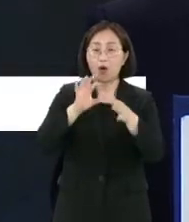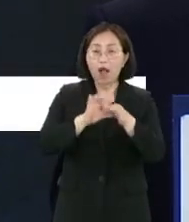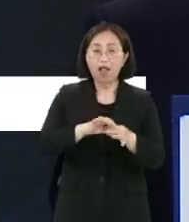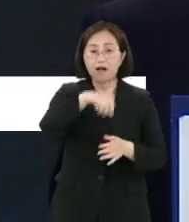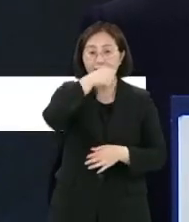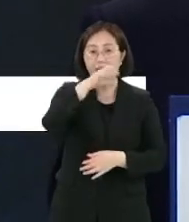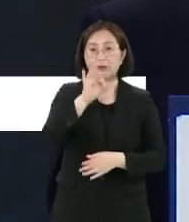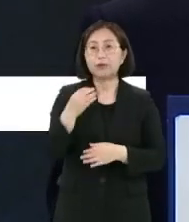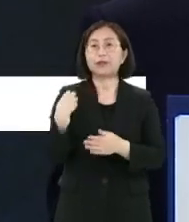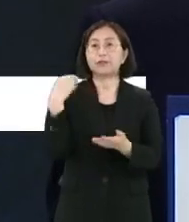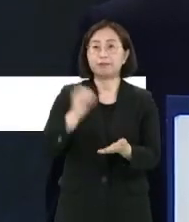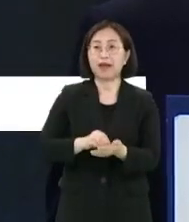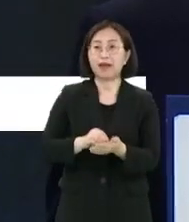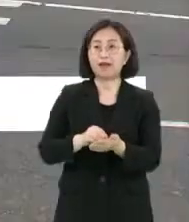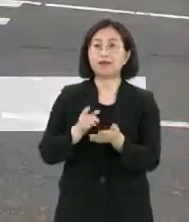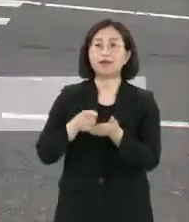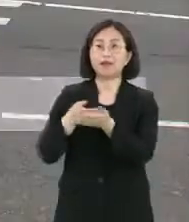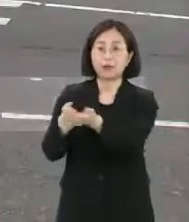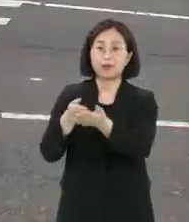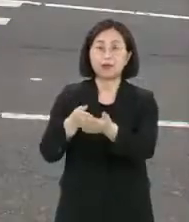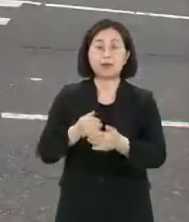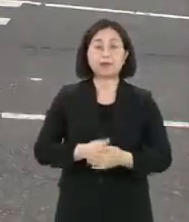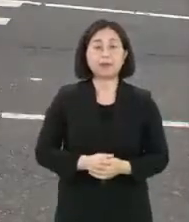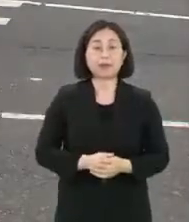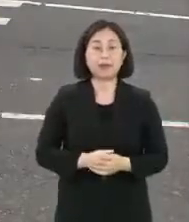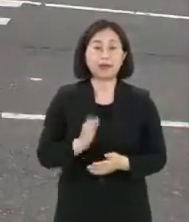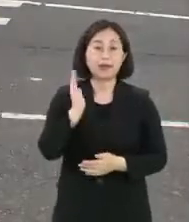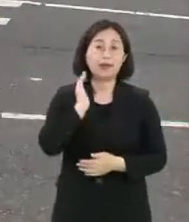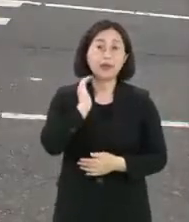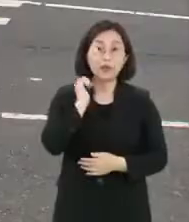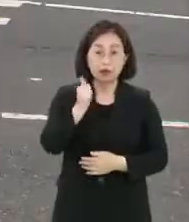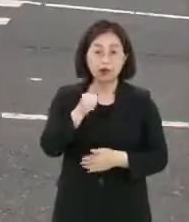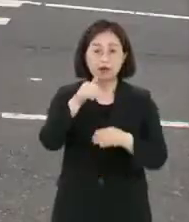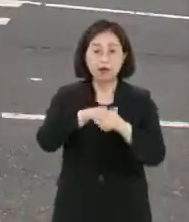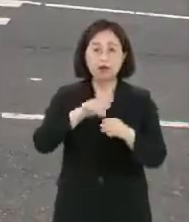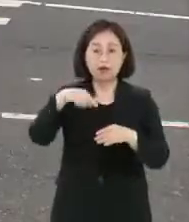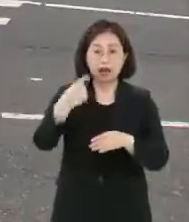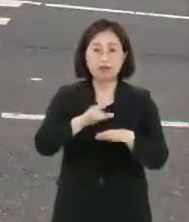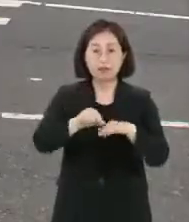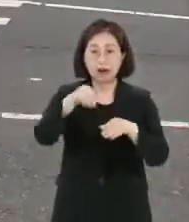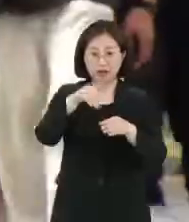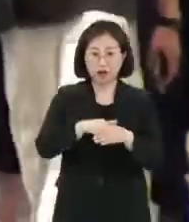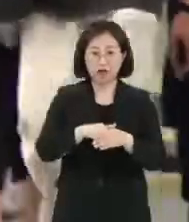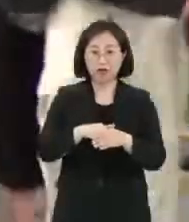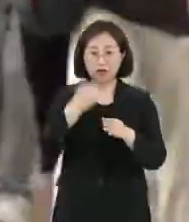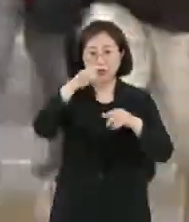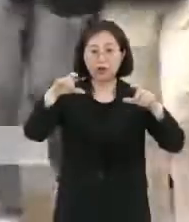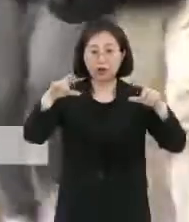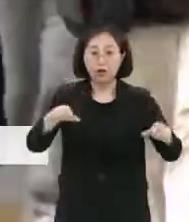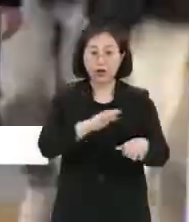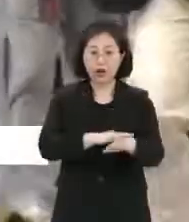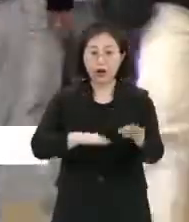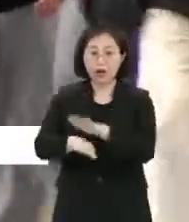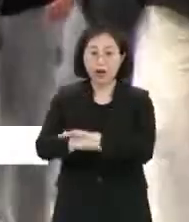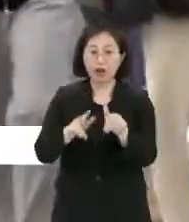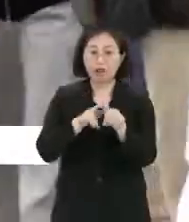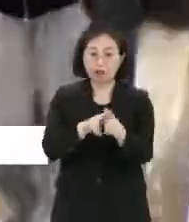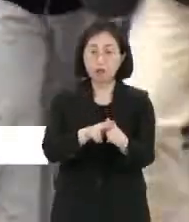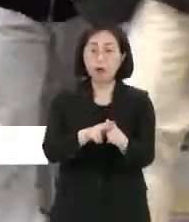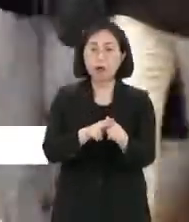원상회복을 촉구합니다. 대선 직후 실시되는 이번 지방선거는 충청권 여야 후보들이 접전 양상을 보이고